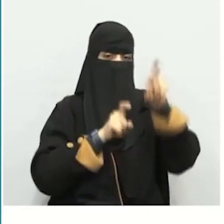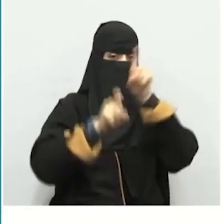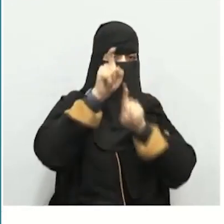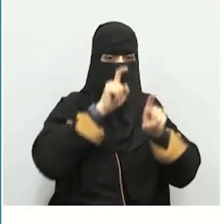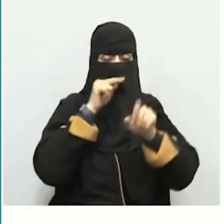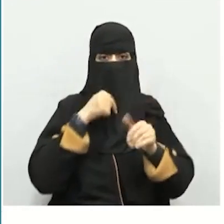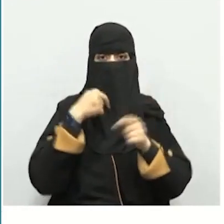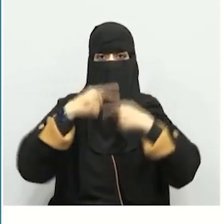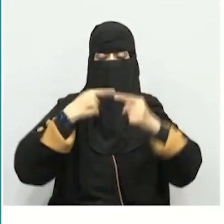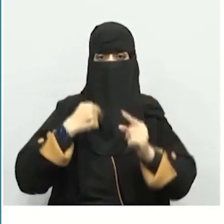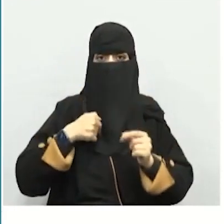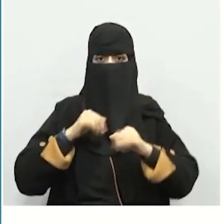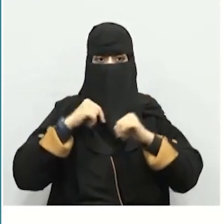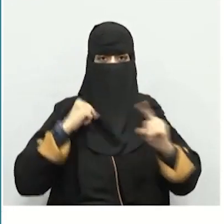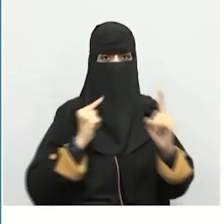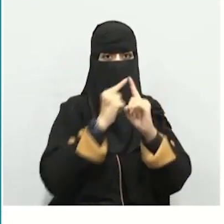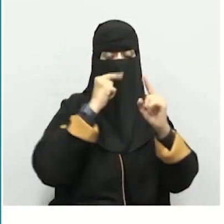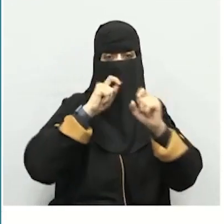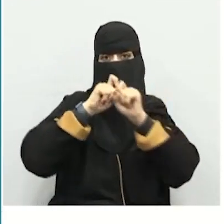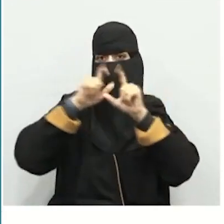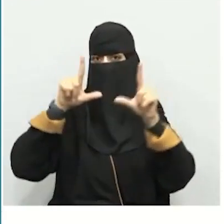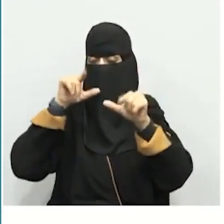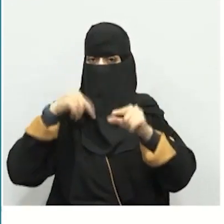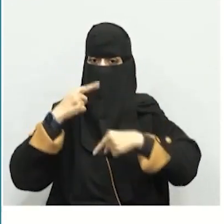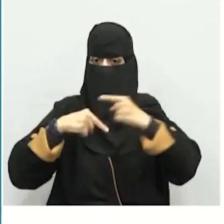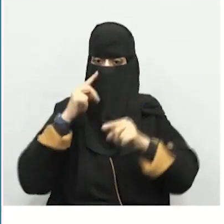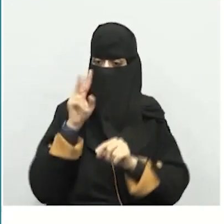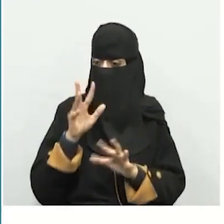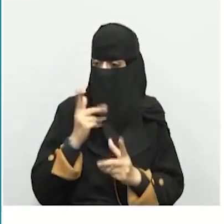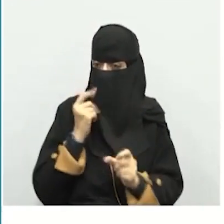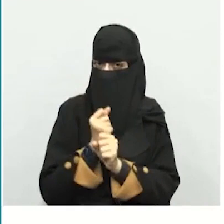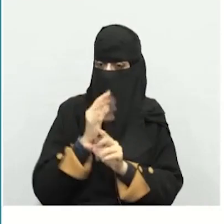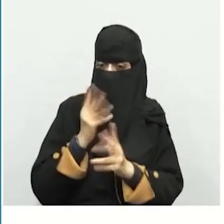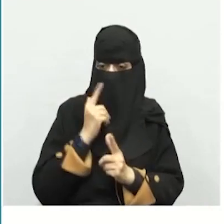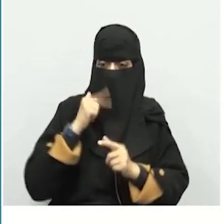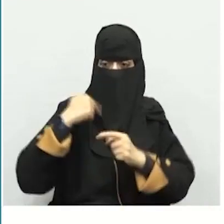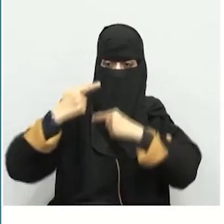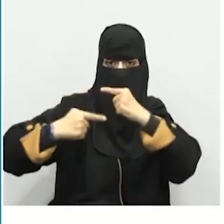ويسعى إلى الهدف الواضح ويحرص على المتابعة الدائمة.